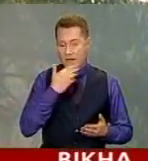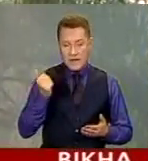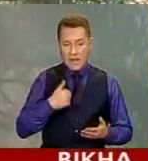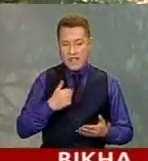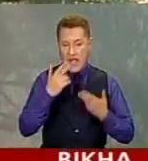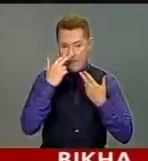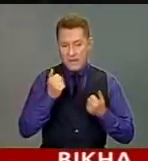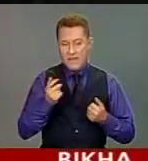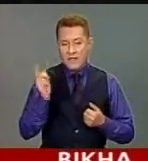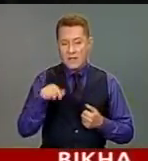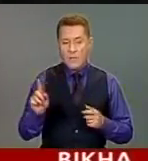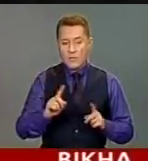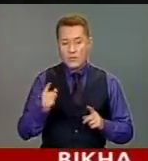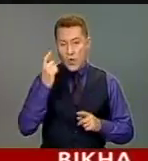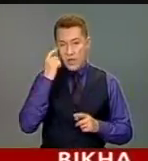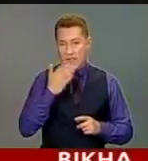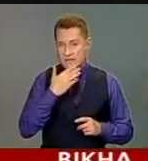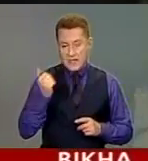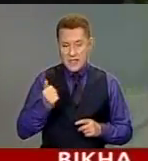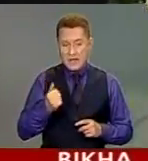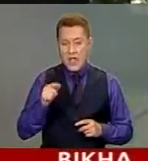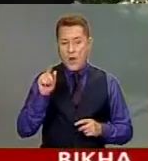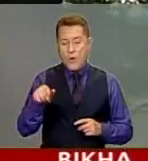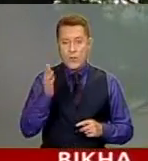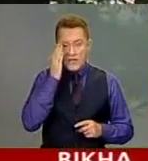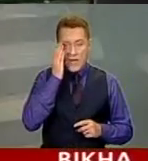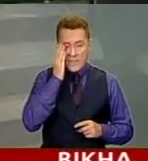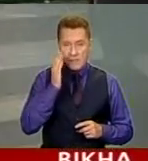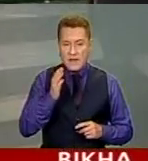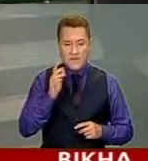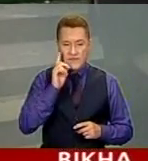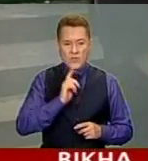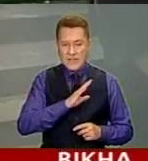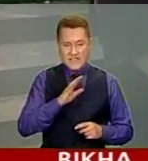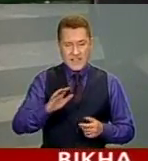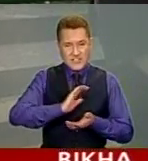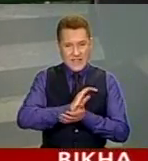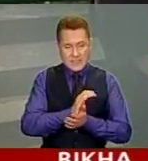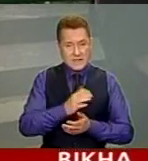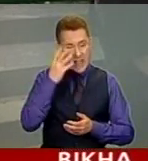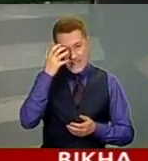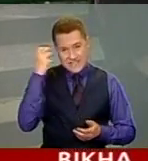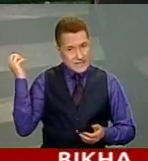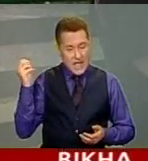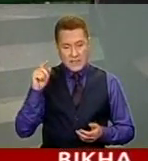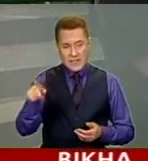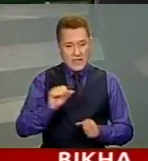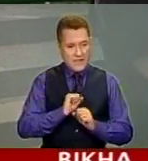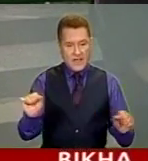привик, тому що його нет. Він постійно торкається пов'язки, бо незручно і тисне, та зняти її поки не